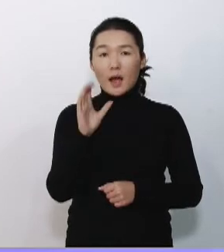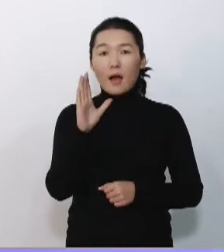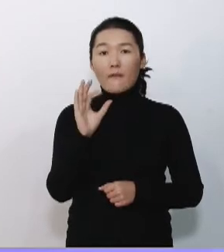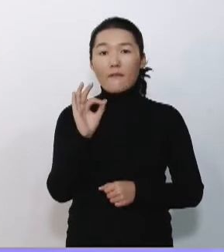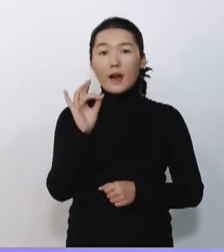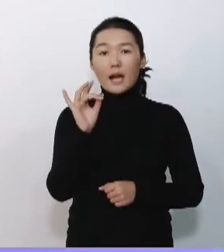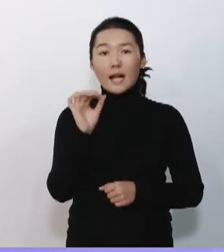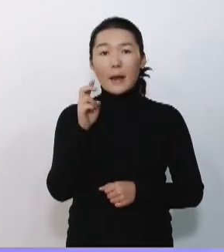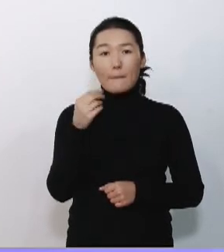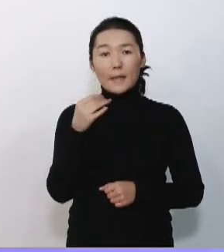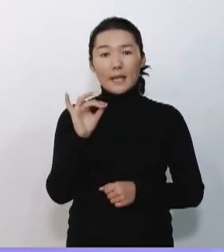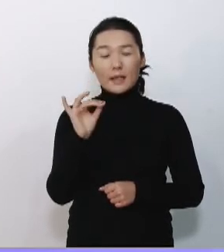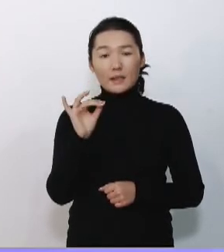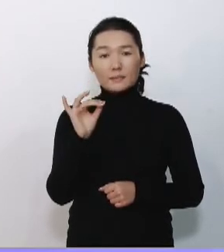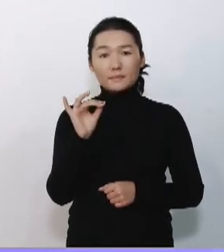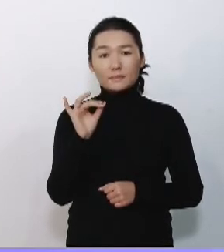воробей,